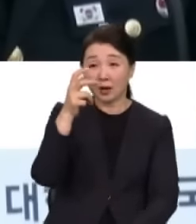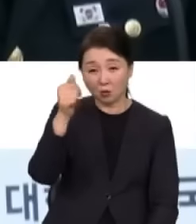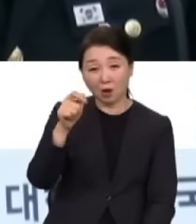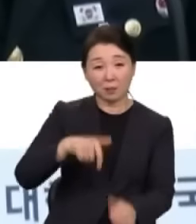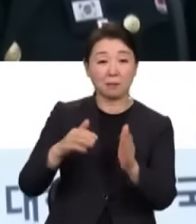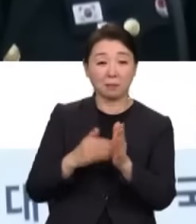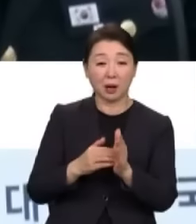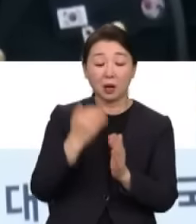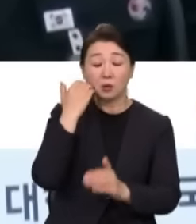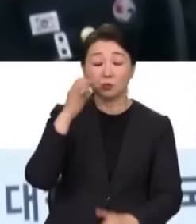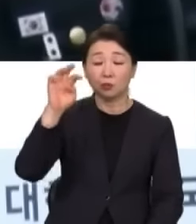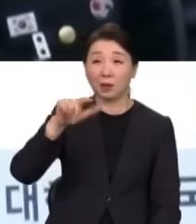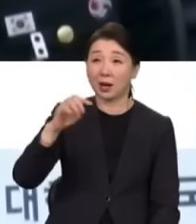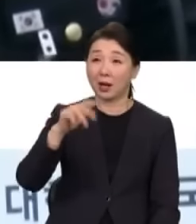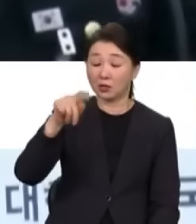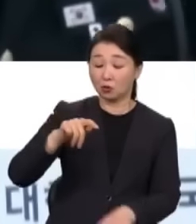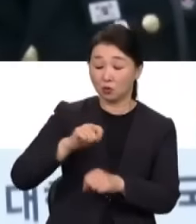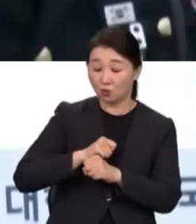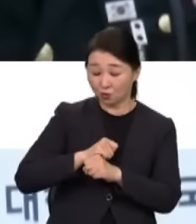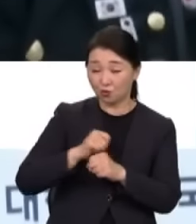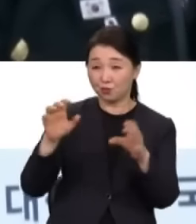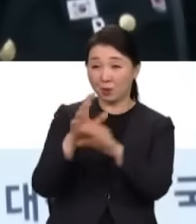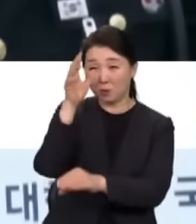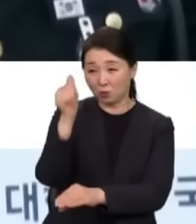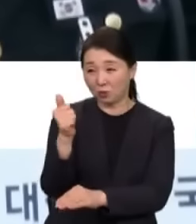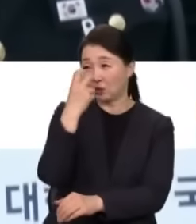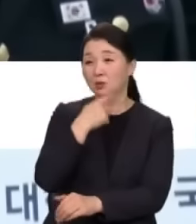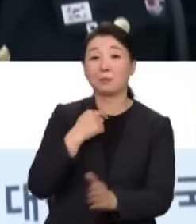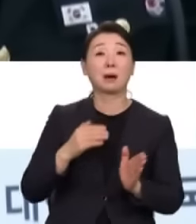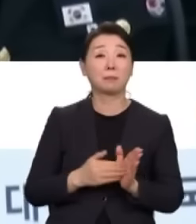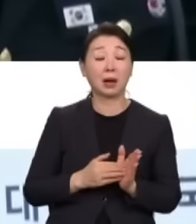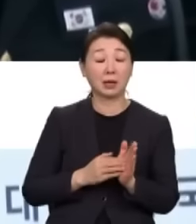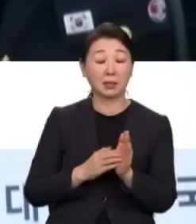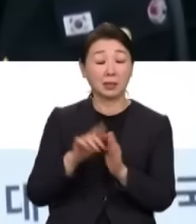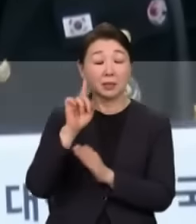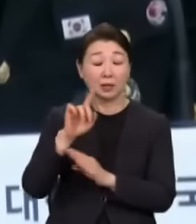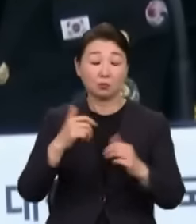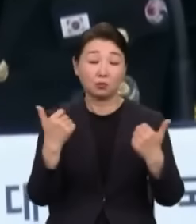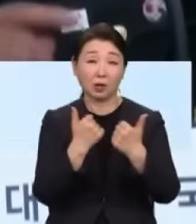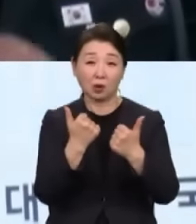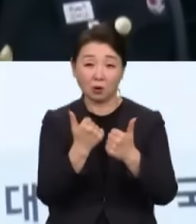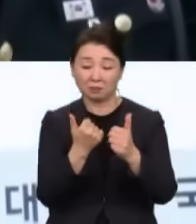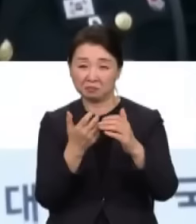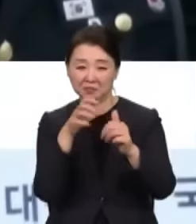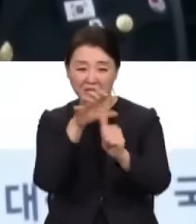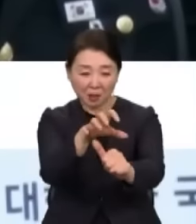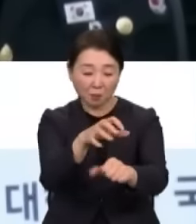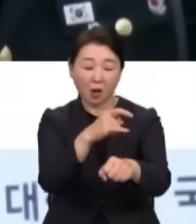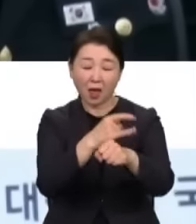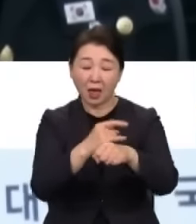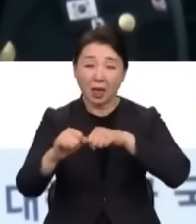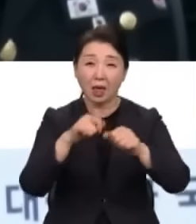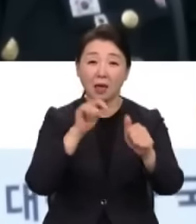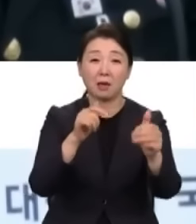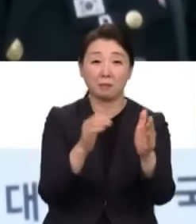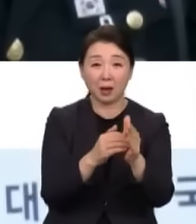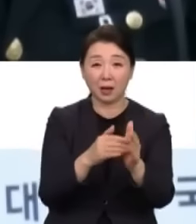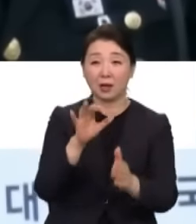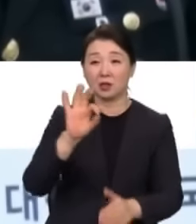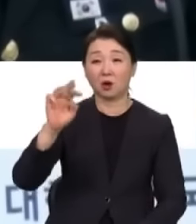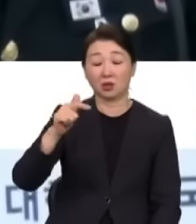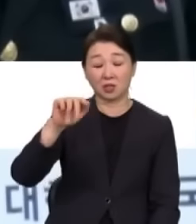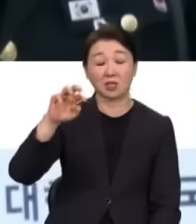맡았던 박안수 육군참모총장이 조사를 받은 바가 있습니다. 내일은 국회의원 체포조를 가동한 것으로 지목된 여인영